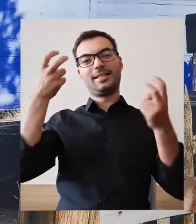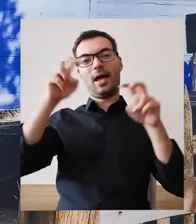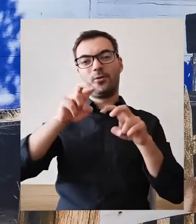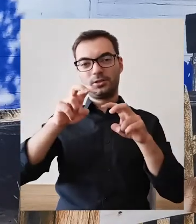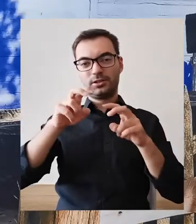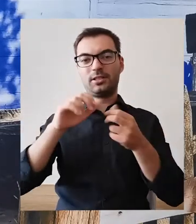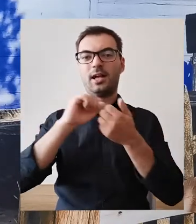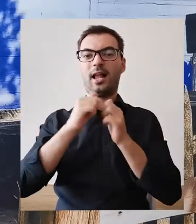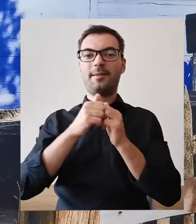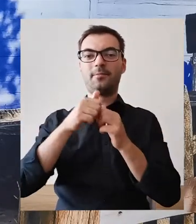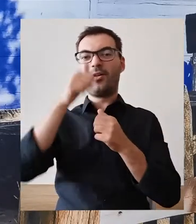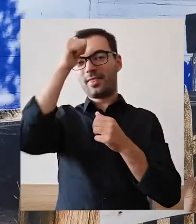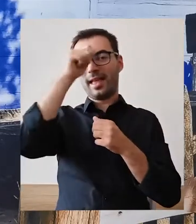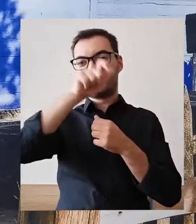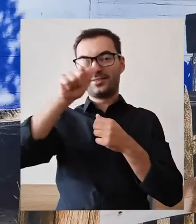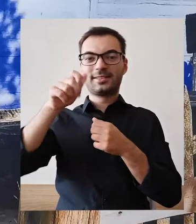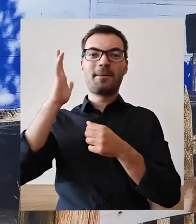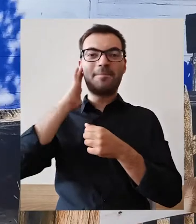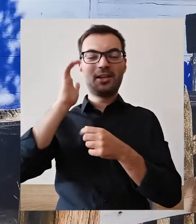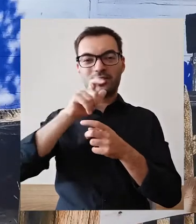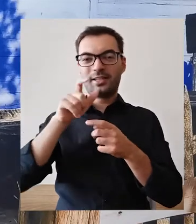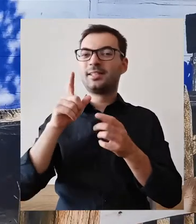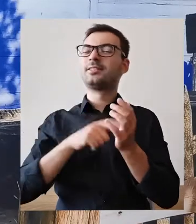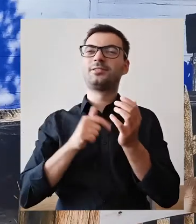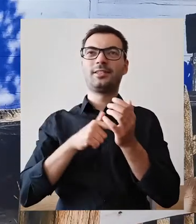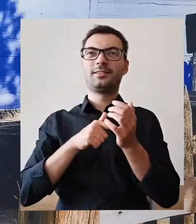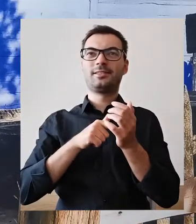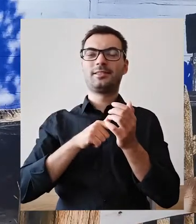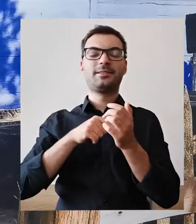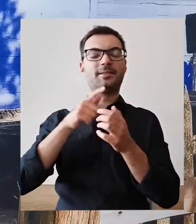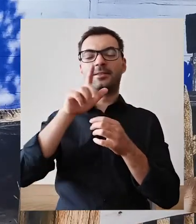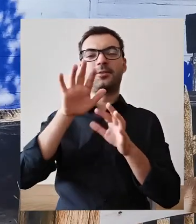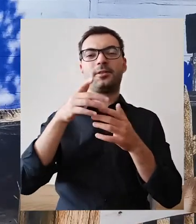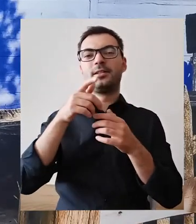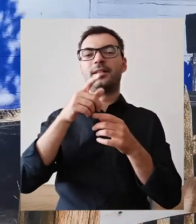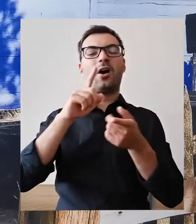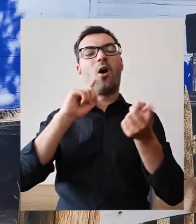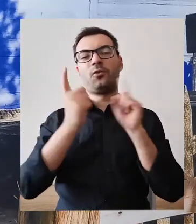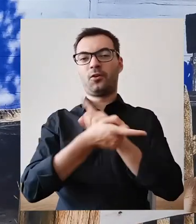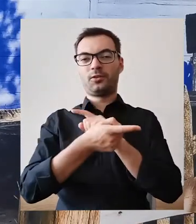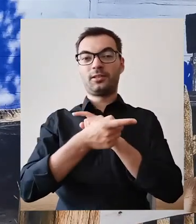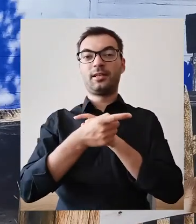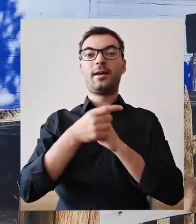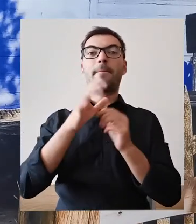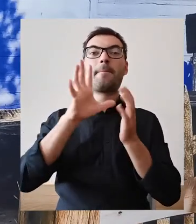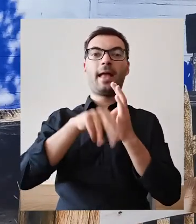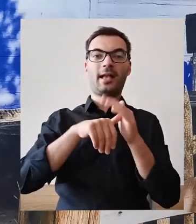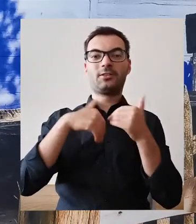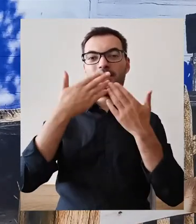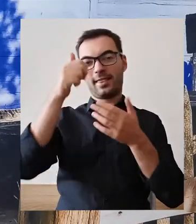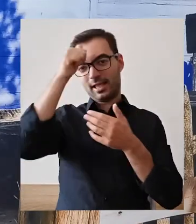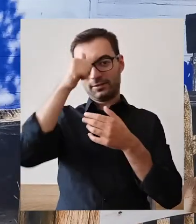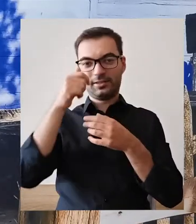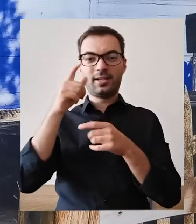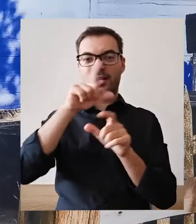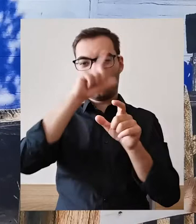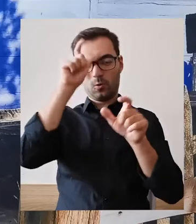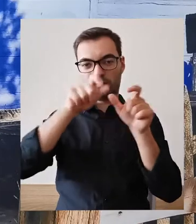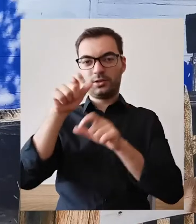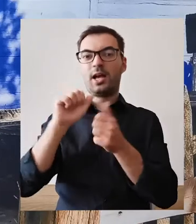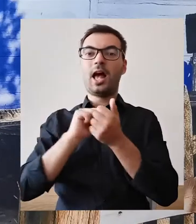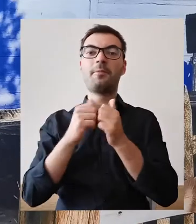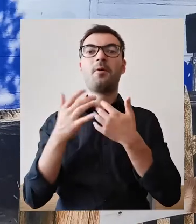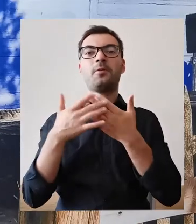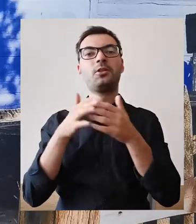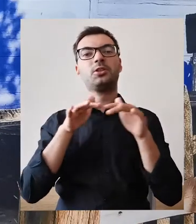imion bądź nazwisk mieszkańców chociaż częściej to nazwiska mieszkańców brały się miejscowości czy obrzęk przy których przy